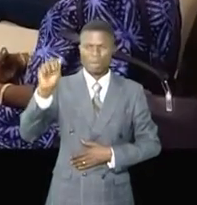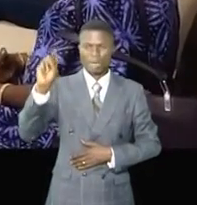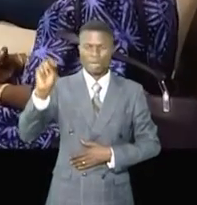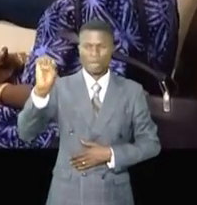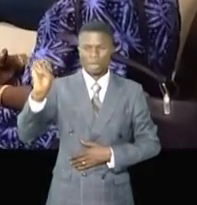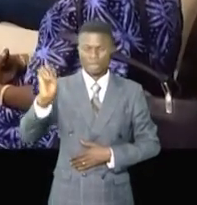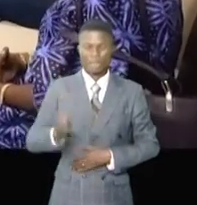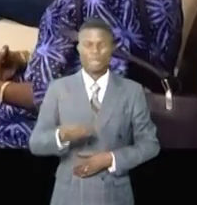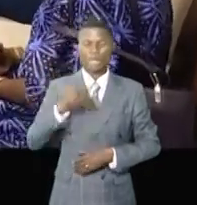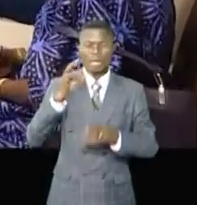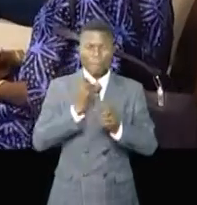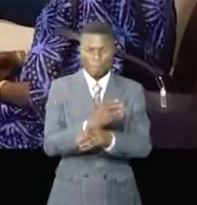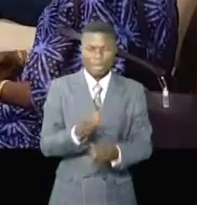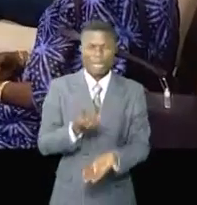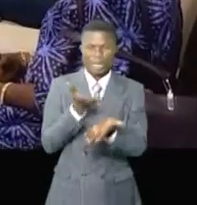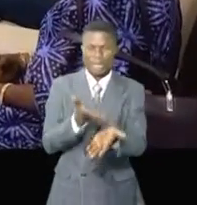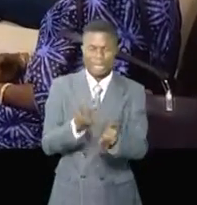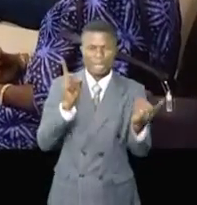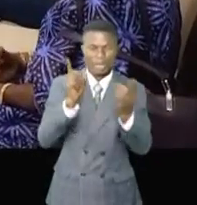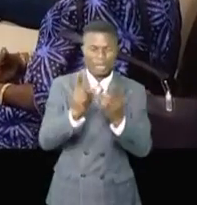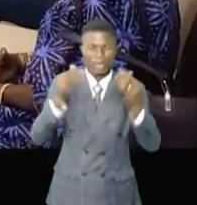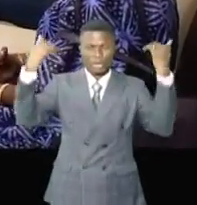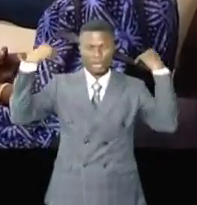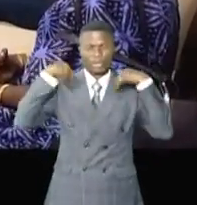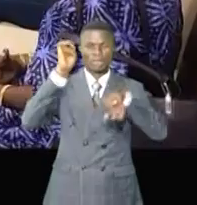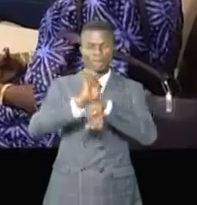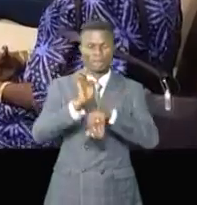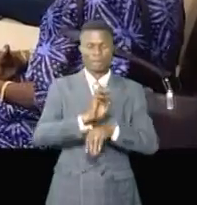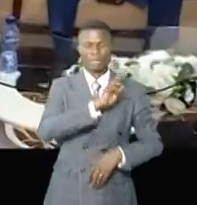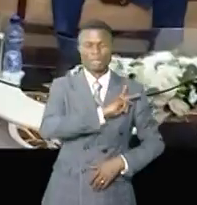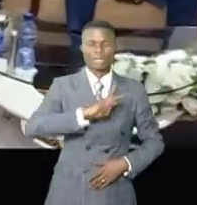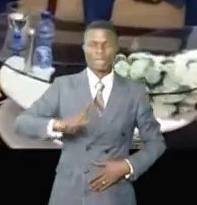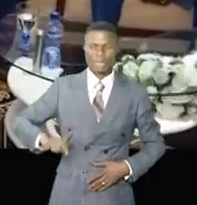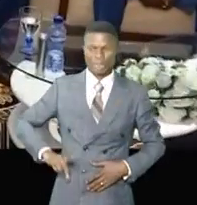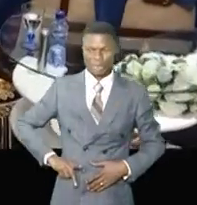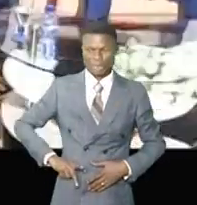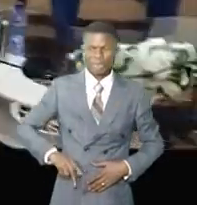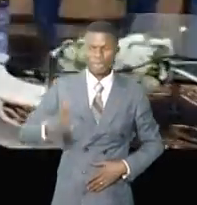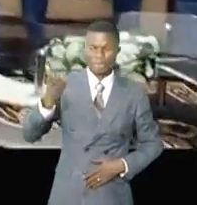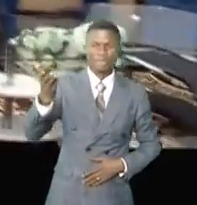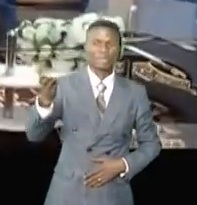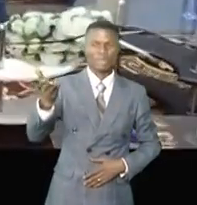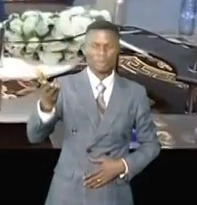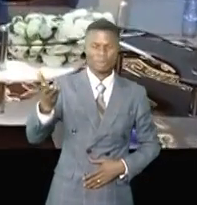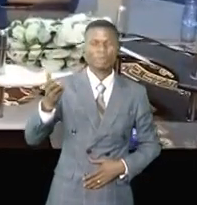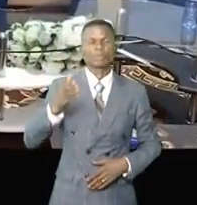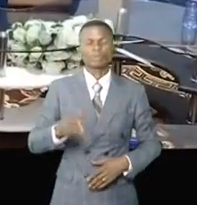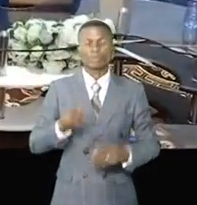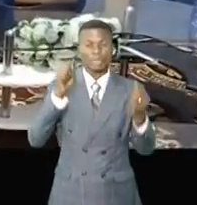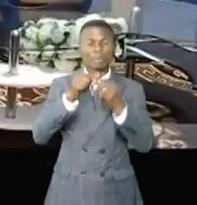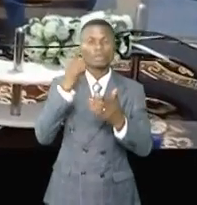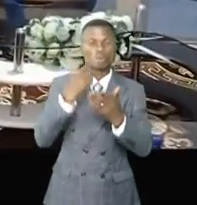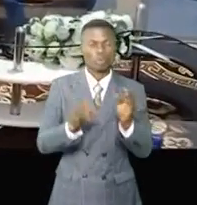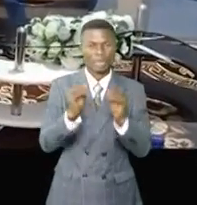à mettre sa main dans la pâte, est allé rencontrer le chef spirituel de l'église kimbanguiste, son éminence Simon Kimbangu Kiangani.